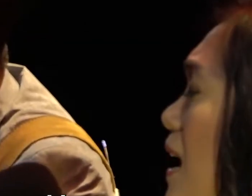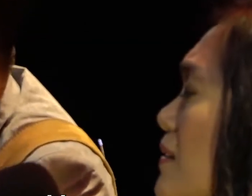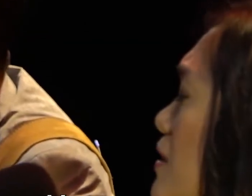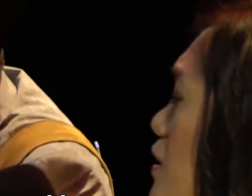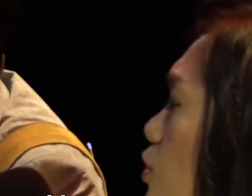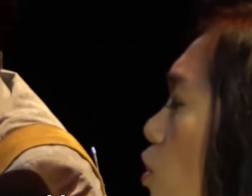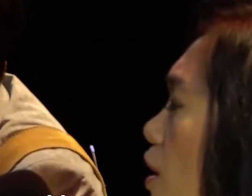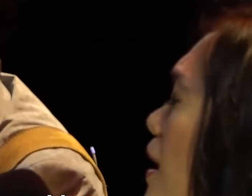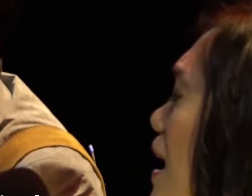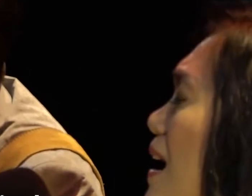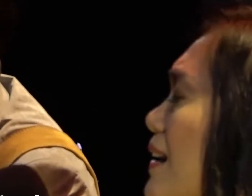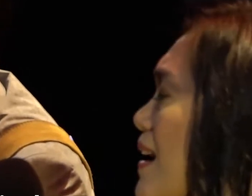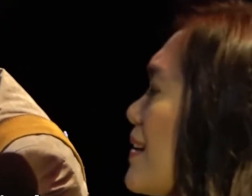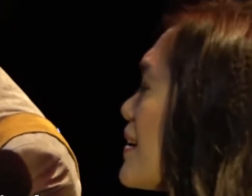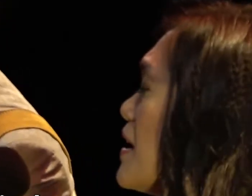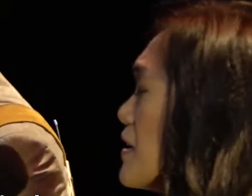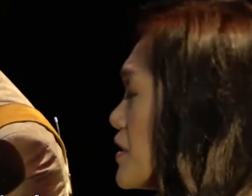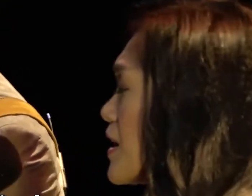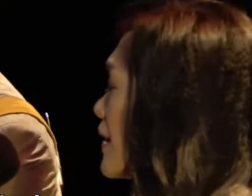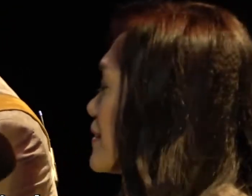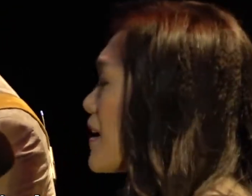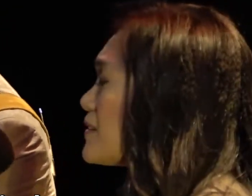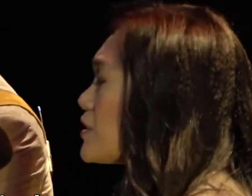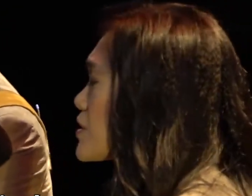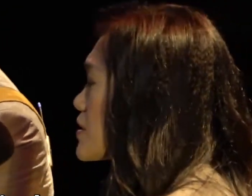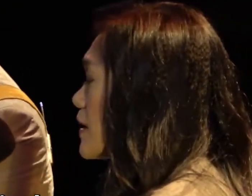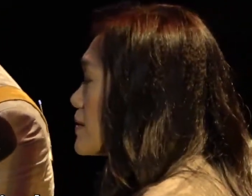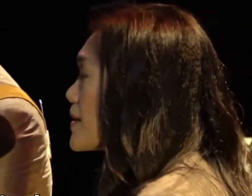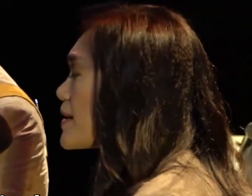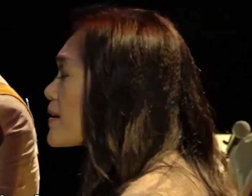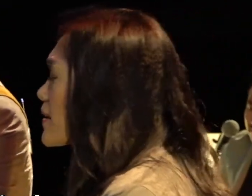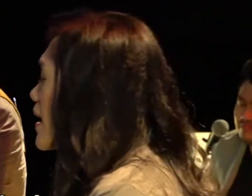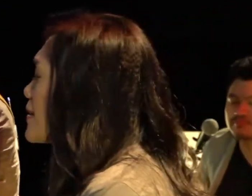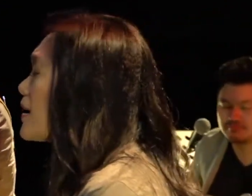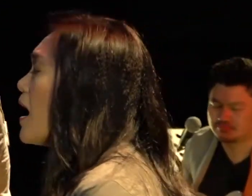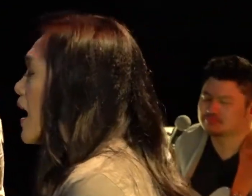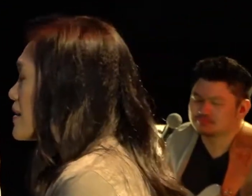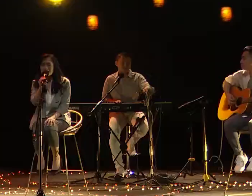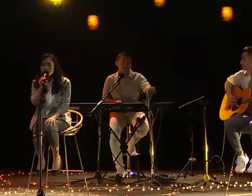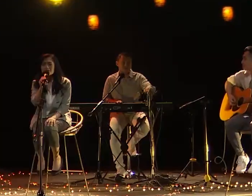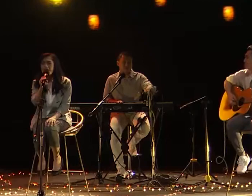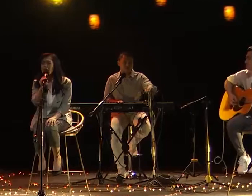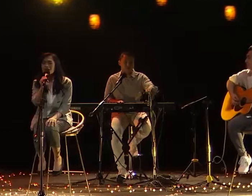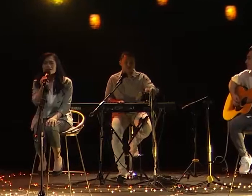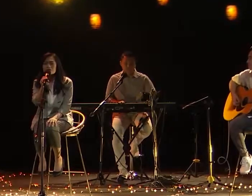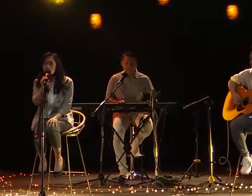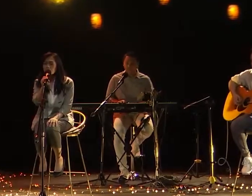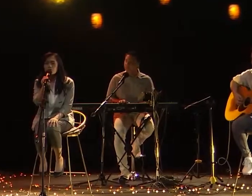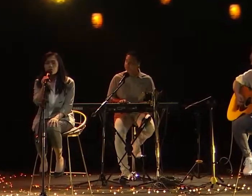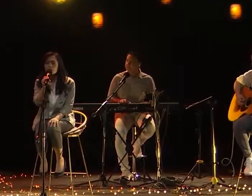Tanya tak terkoyakkan, Dia tak tersandingkan, hanya Dia